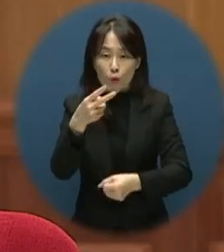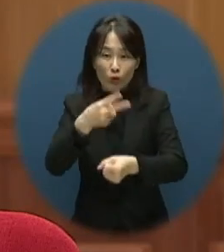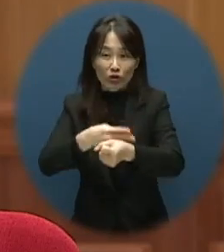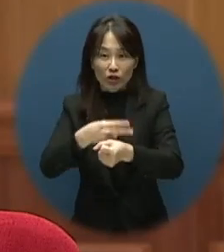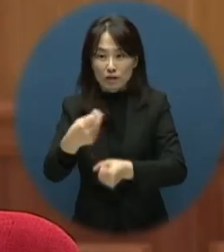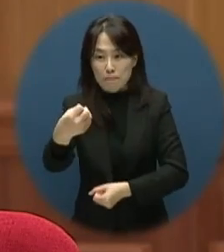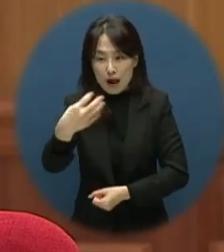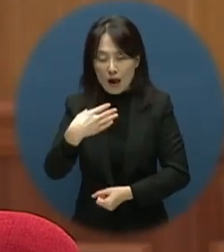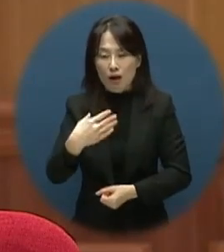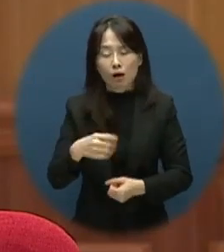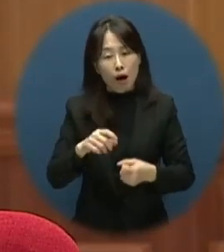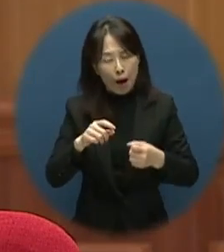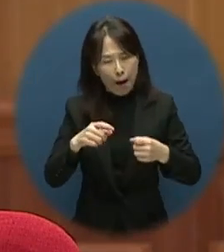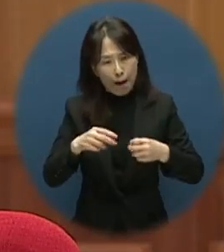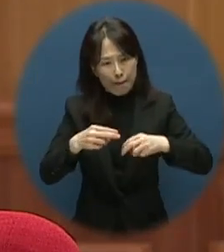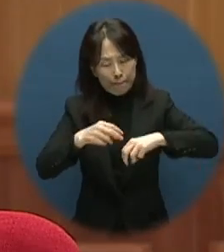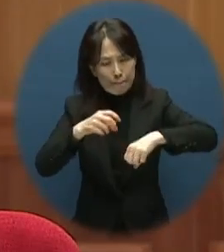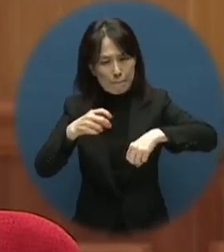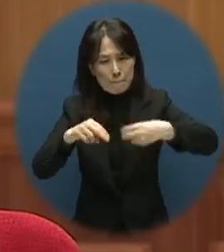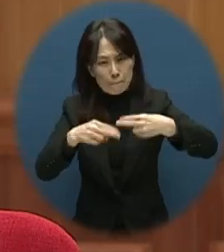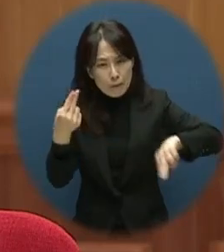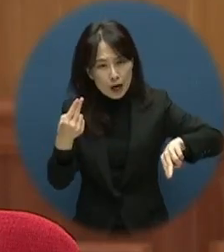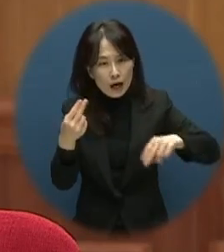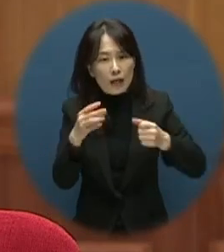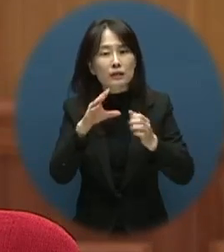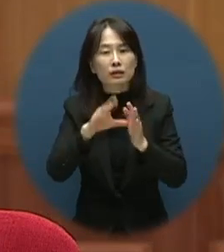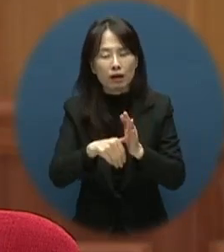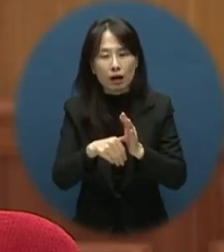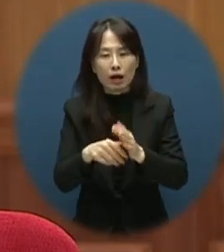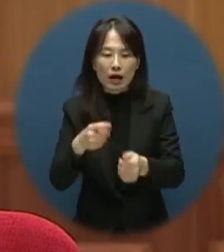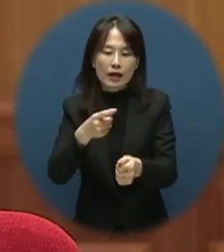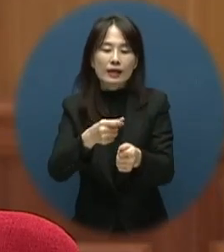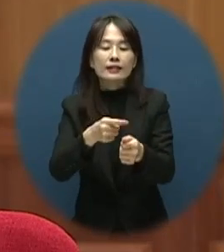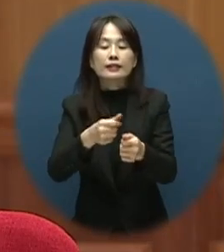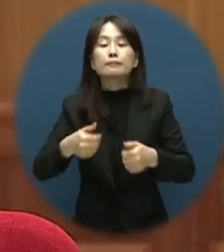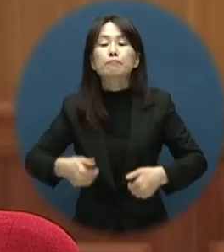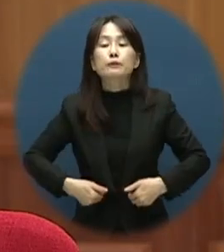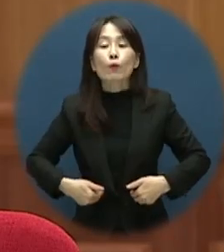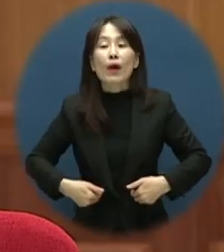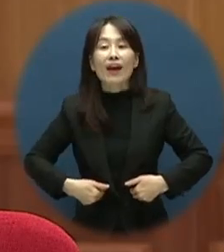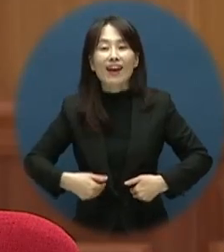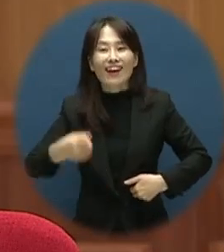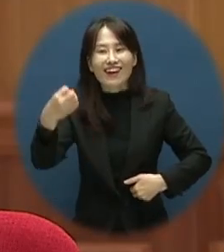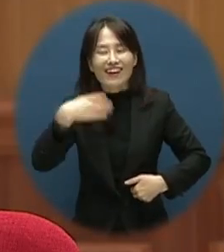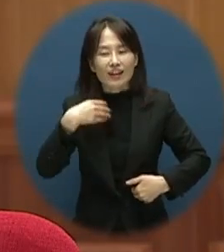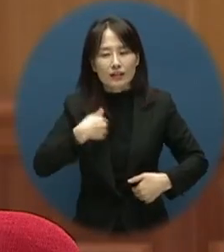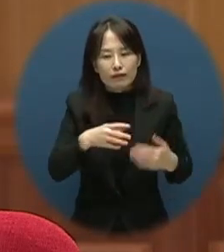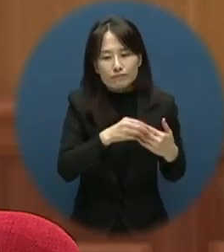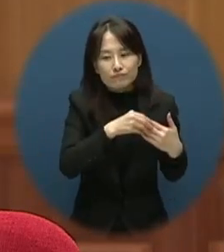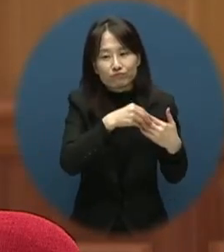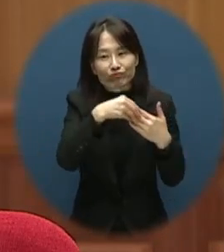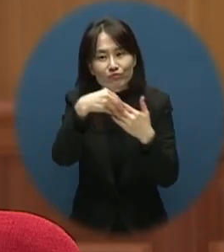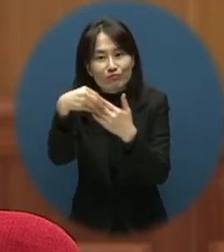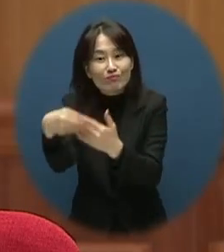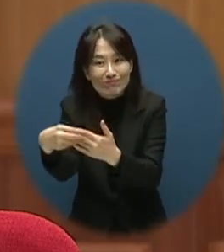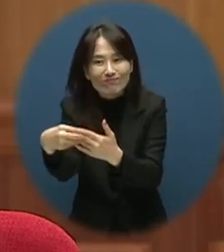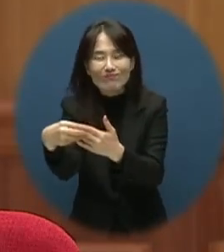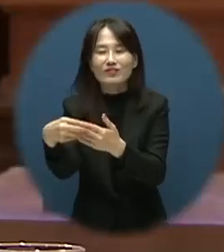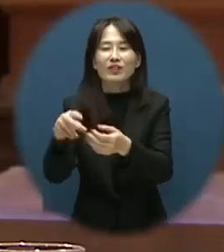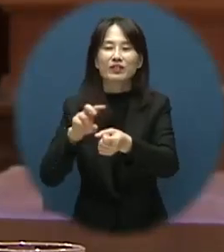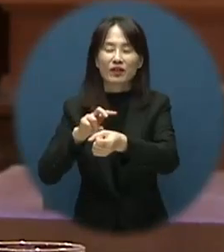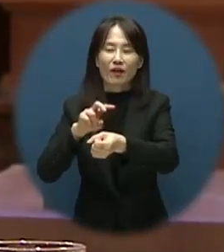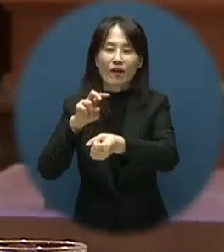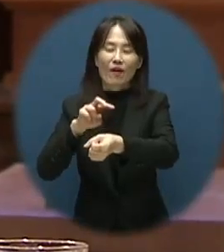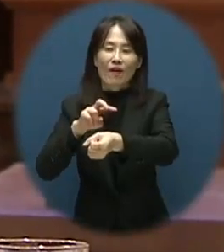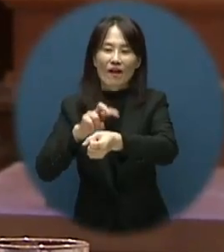발목 삐었을 때 침 맞으면 최고예요. 그래서 주위는 한의원에 같이 데리고 갔었어요.